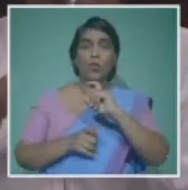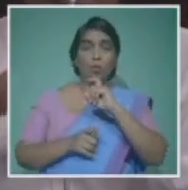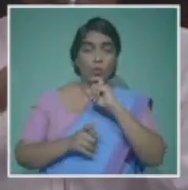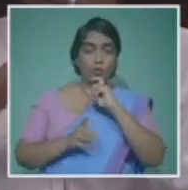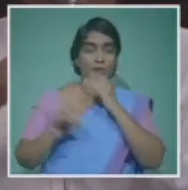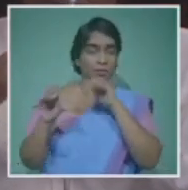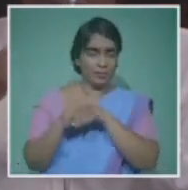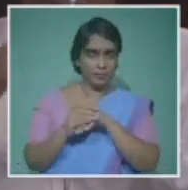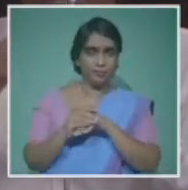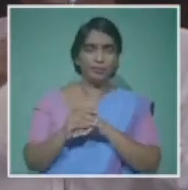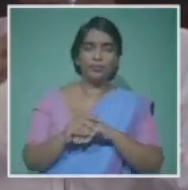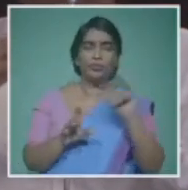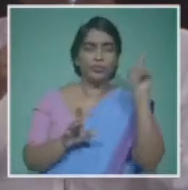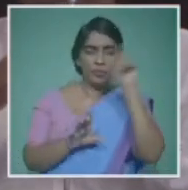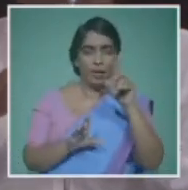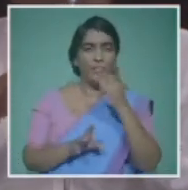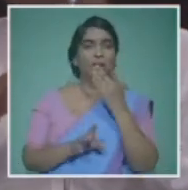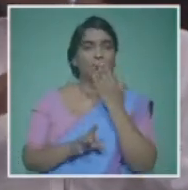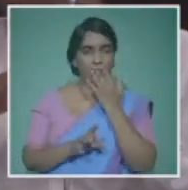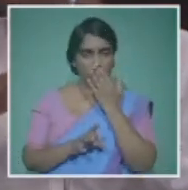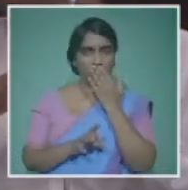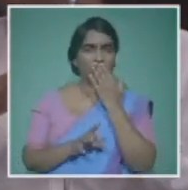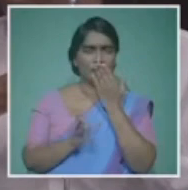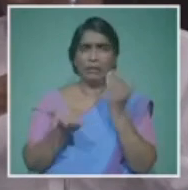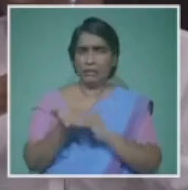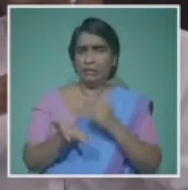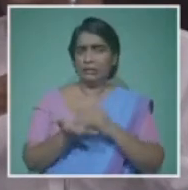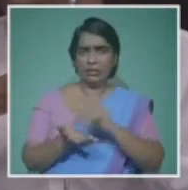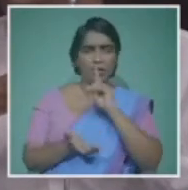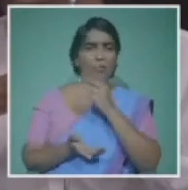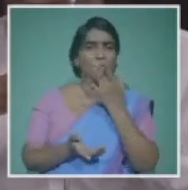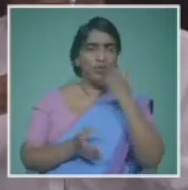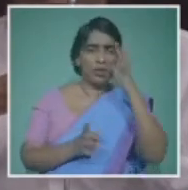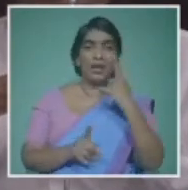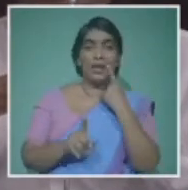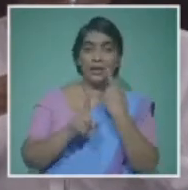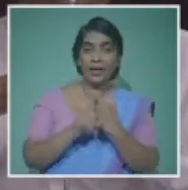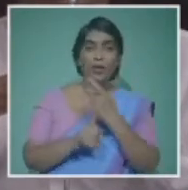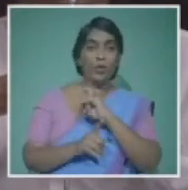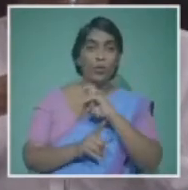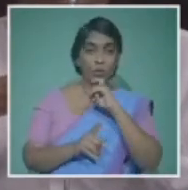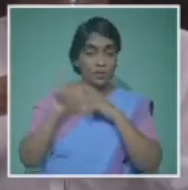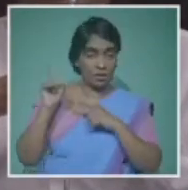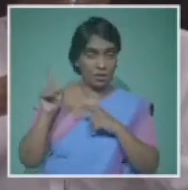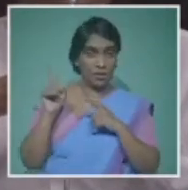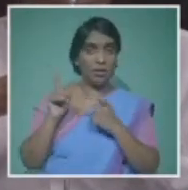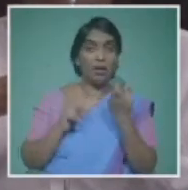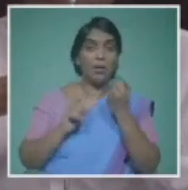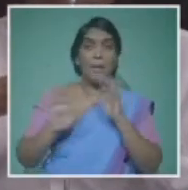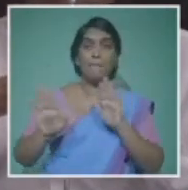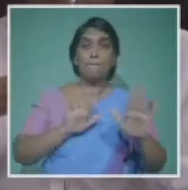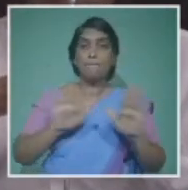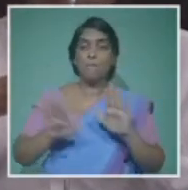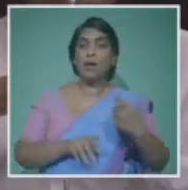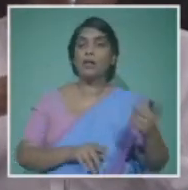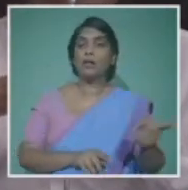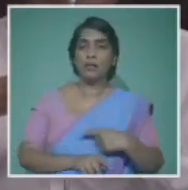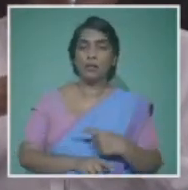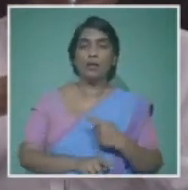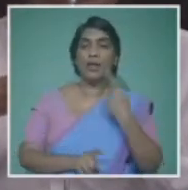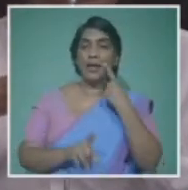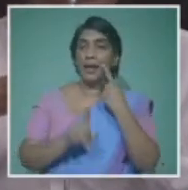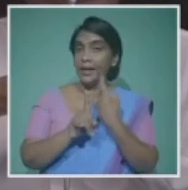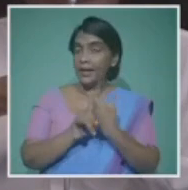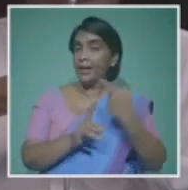Bet, Hema sadu dam, mami kekibetan yang kira tiada. Hema sadu dam, mahanur adikar ni, bila pahalnya dini. Idaan mahanur